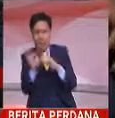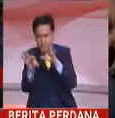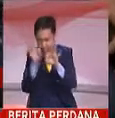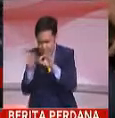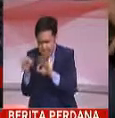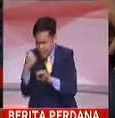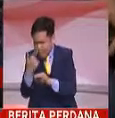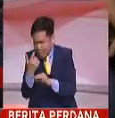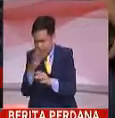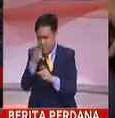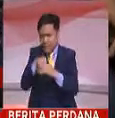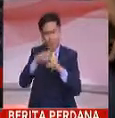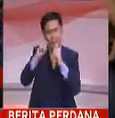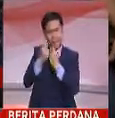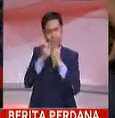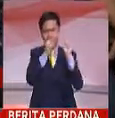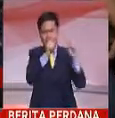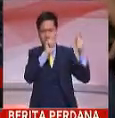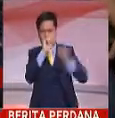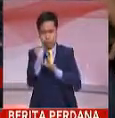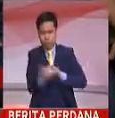pemain.